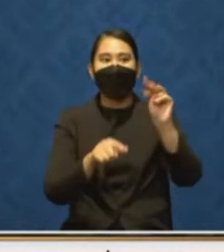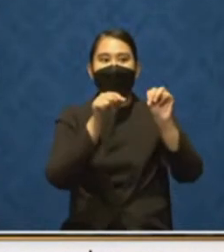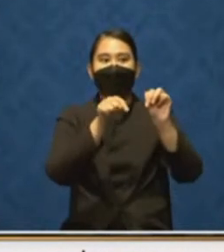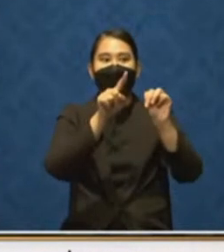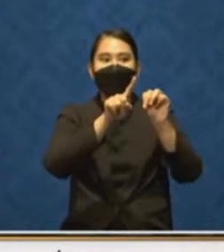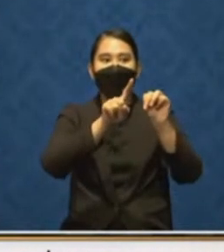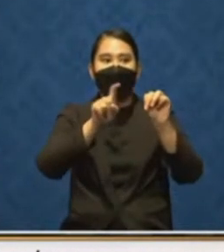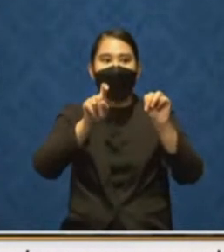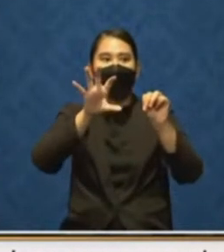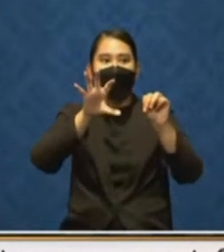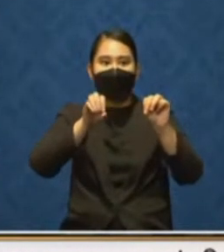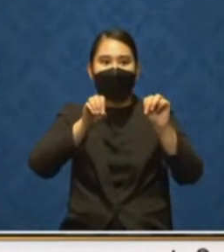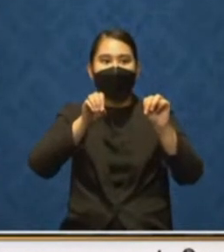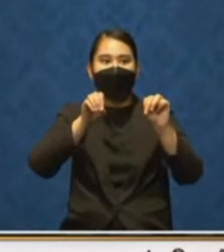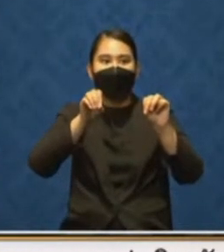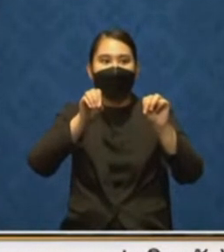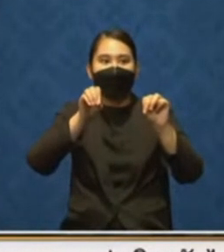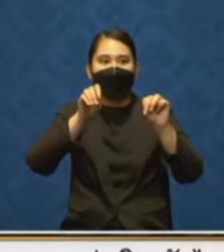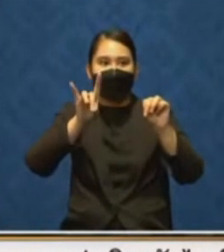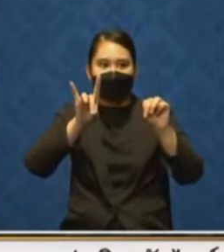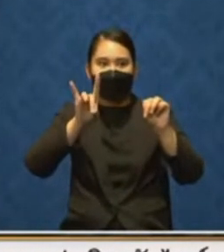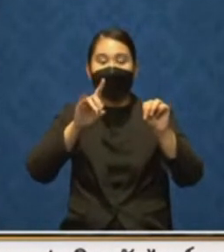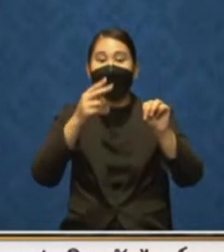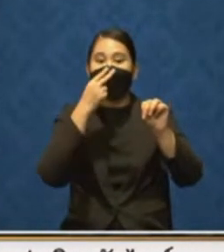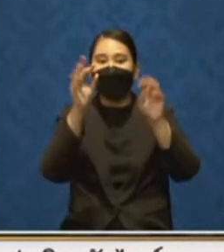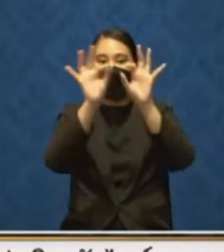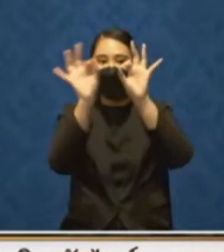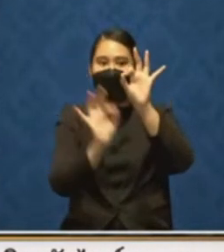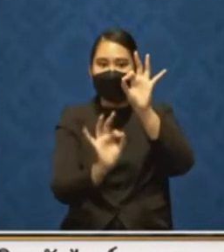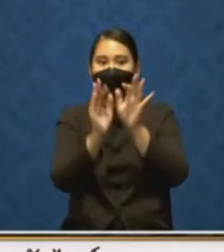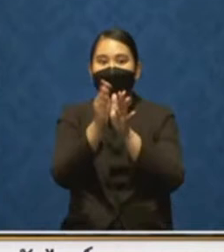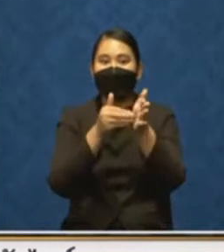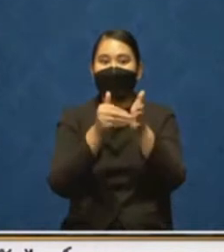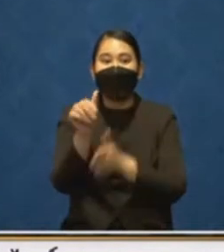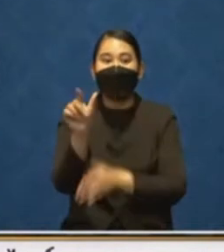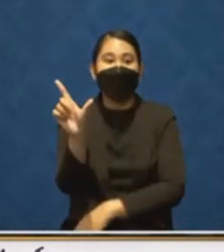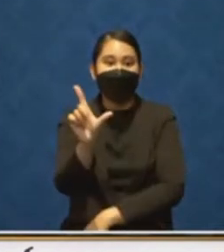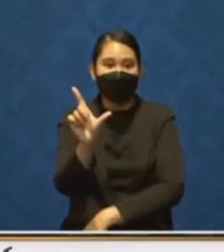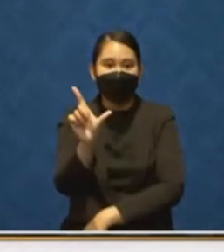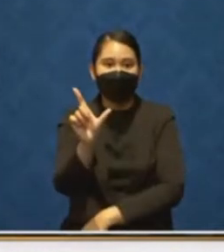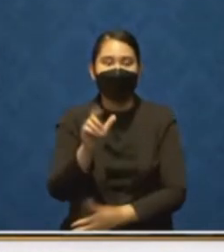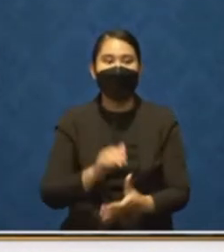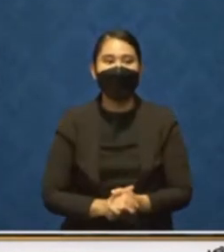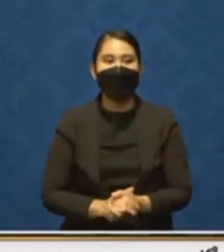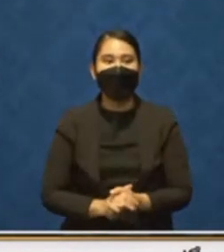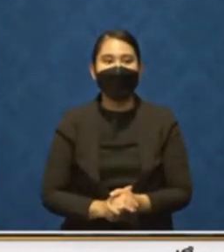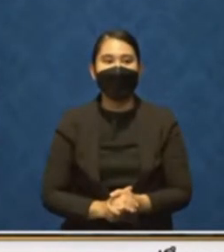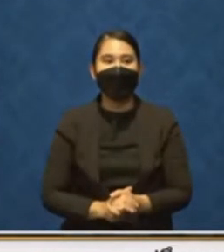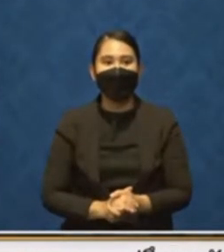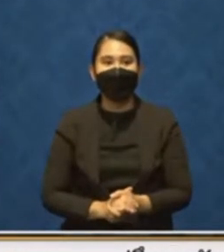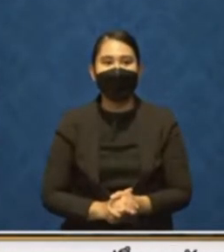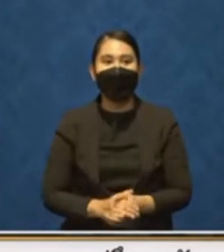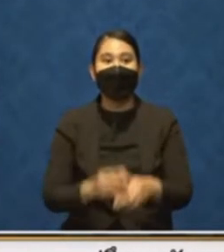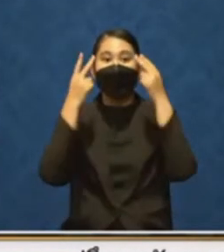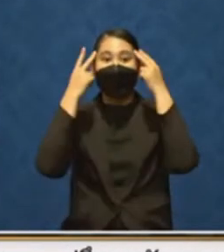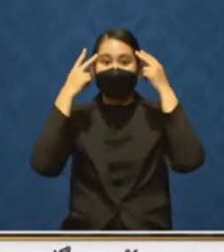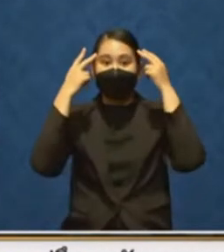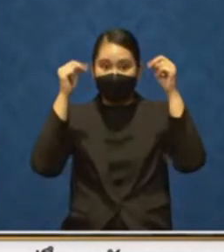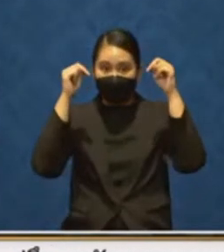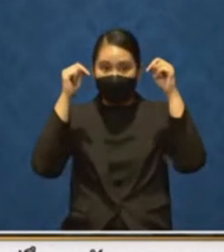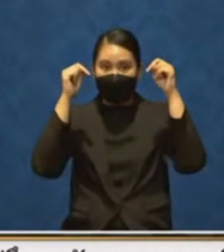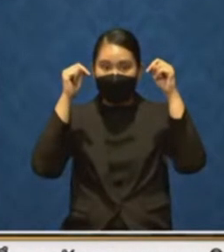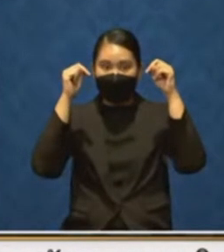ต้องดูนะครับดูเฉพาะตัวเหลืองเหลืองๆมาชัดแรกบรรทัดเดียวนะครับ158นะครับนายกมนตรีก็